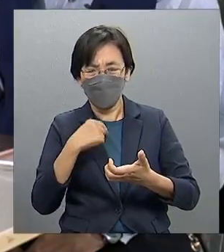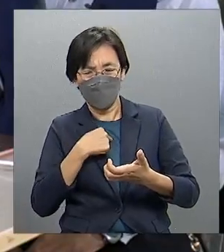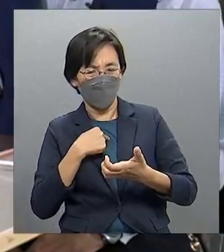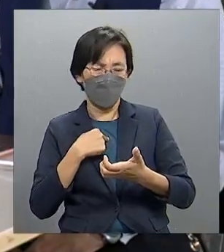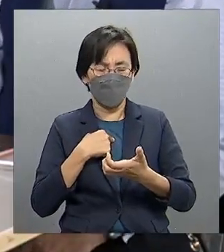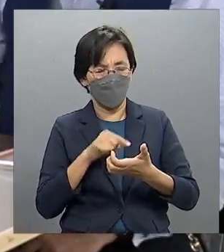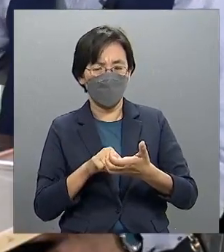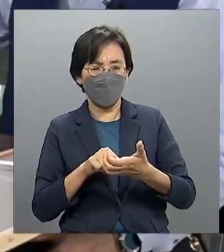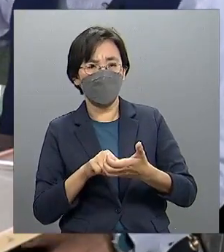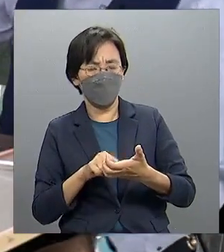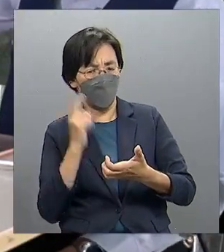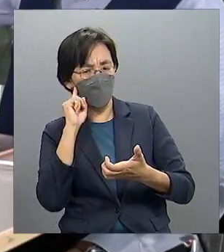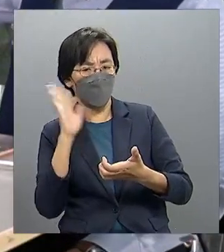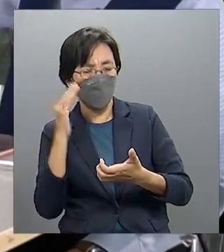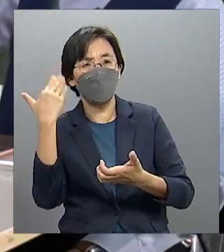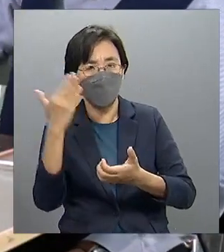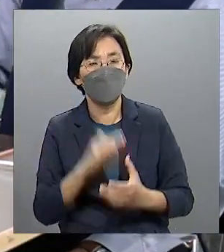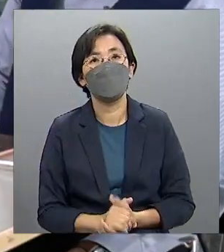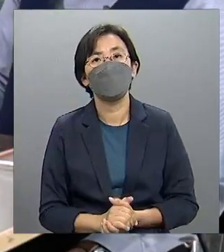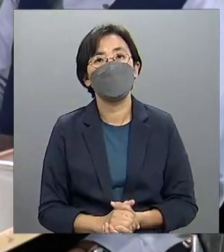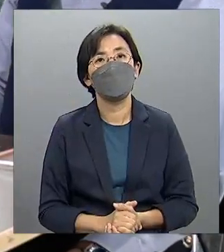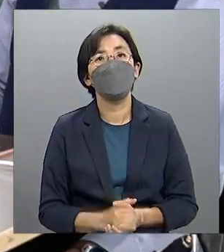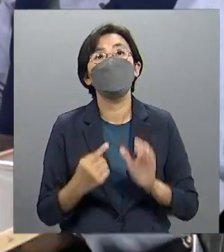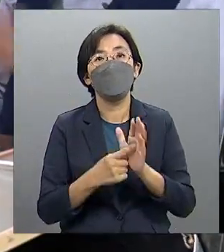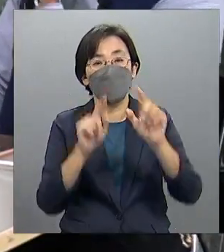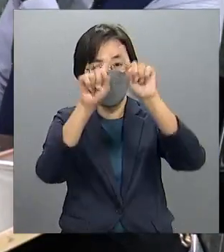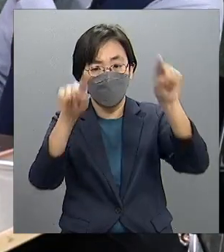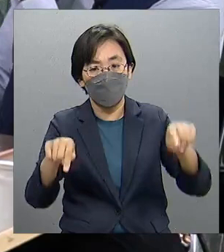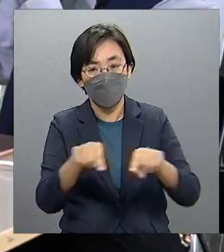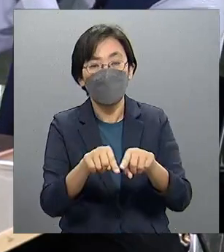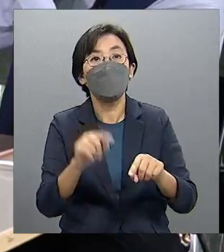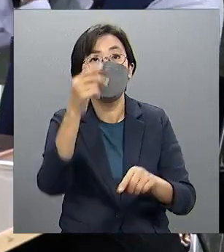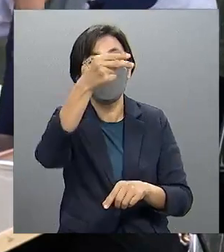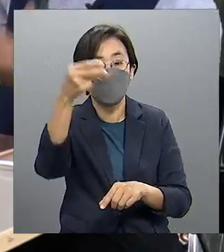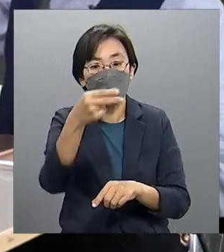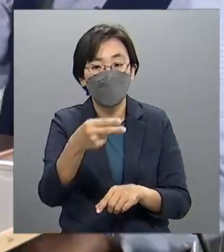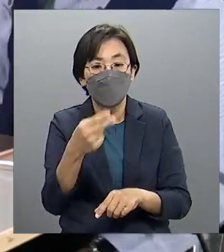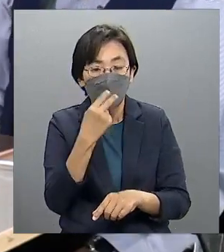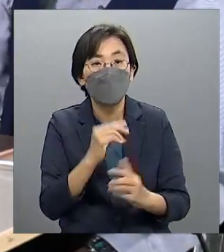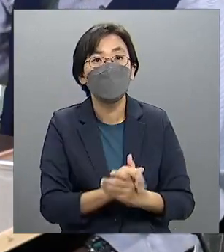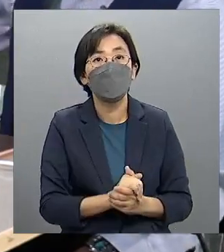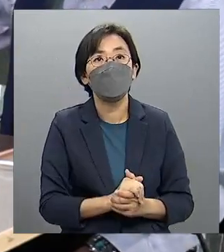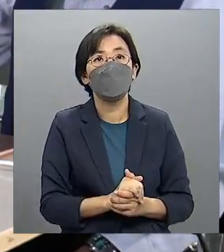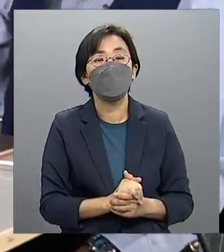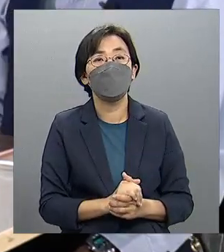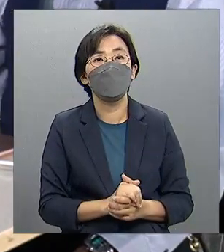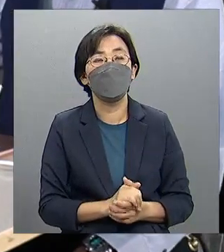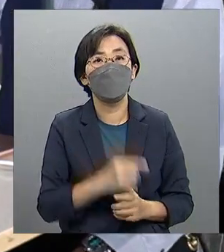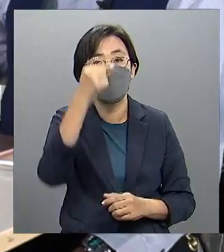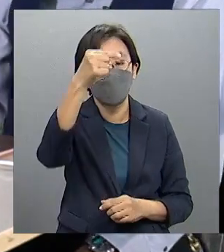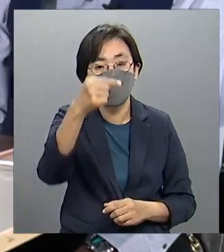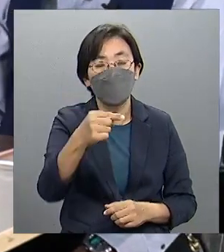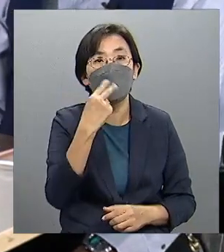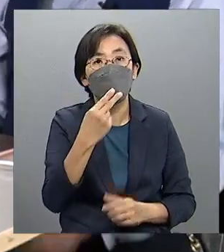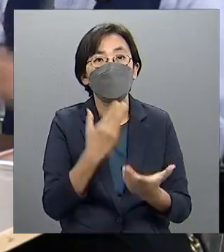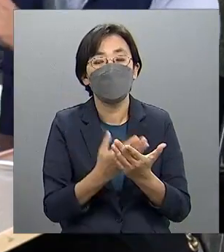าเนี่ยใช่ประมาณนี้ไหมฮะ ประมาณนี้ฮะอย่างที่แสดงเห็นในหน้าจออยู่ตอนนี้นะฮะ ครับ ก็ตัวอย่างนี้กำลังฮิตเลยฮะไอ้พวกว่าเงินกู้ยืมนอก